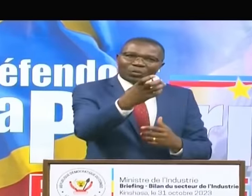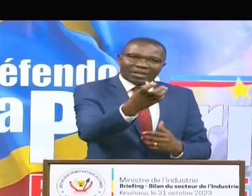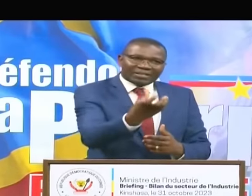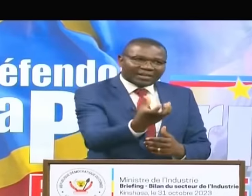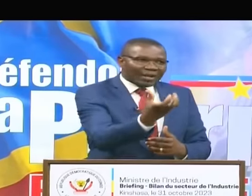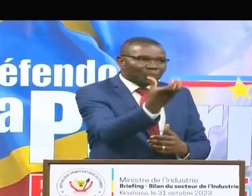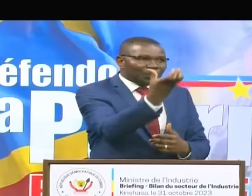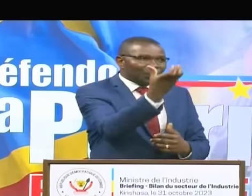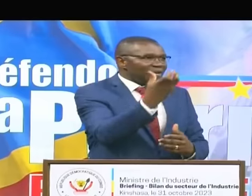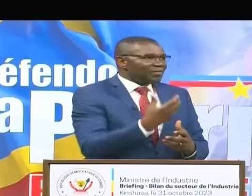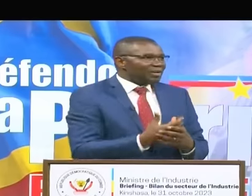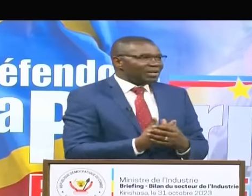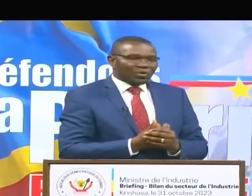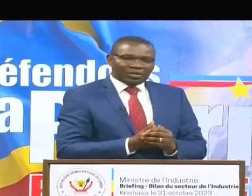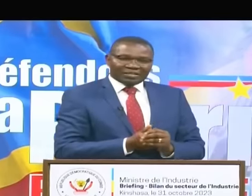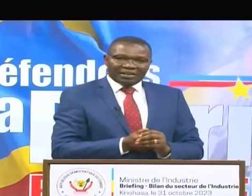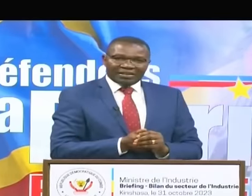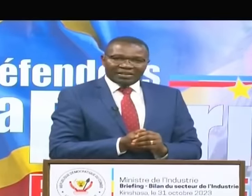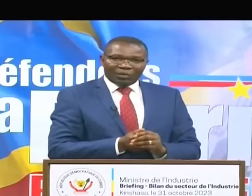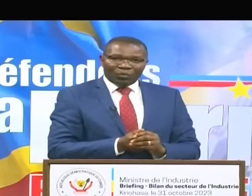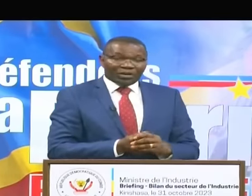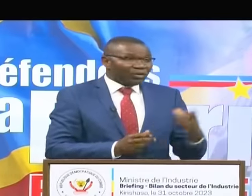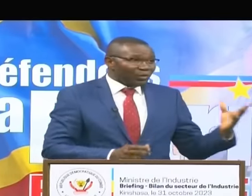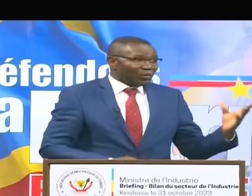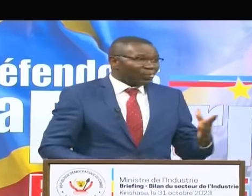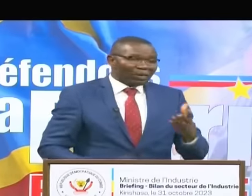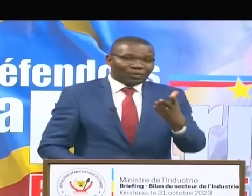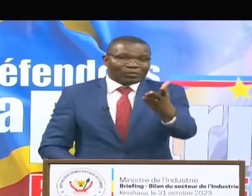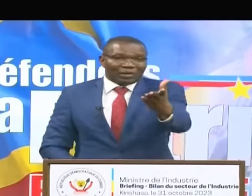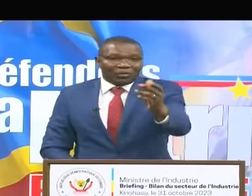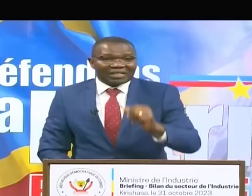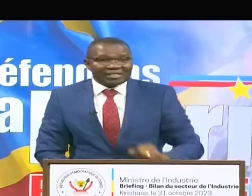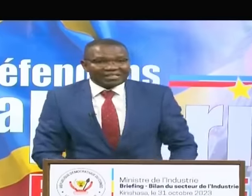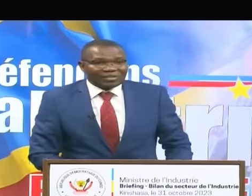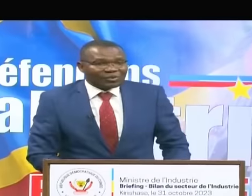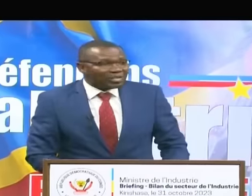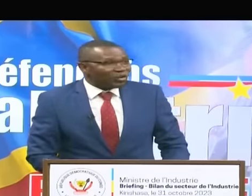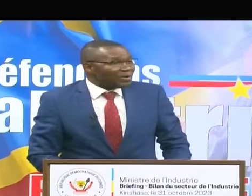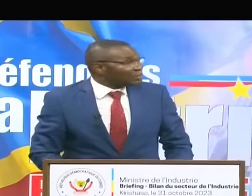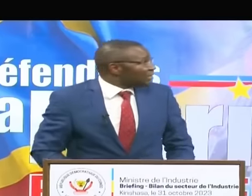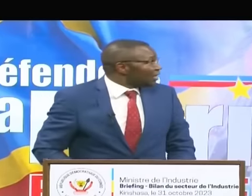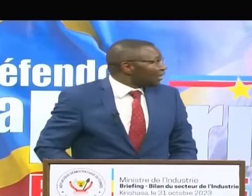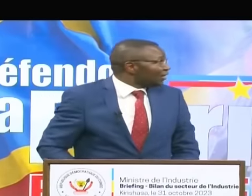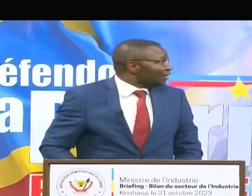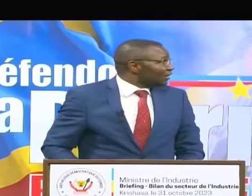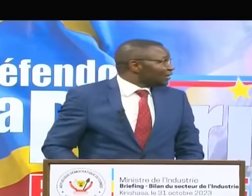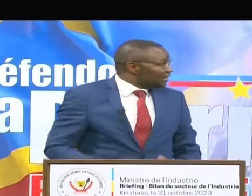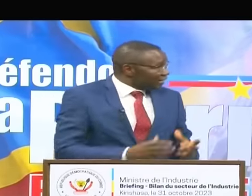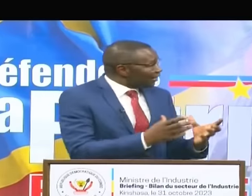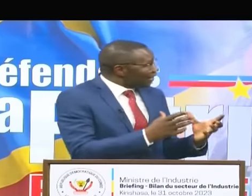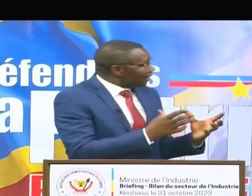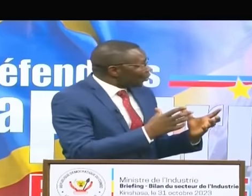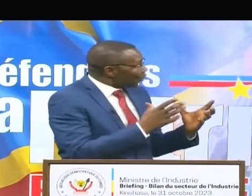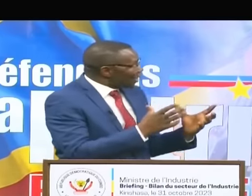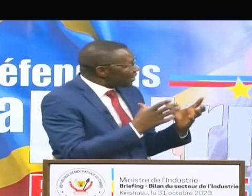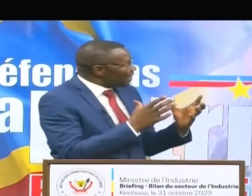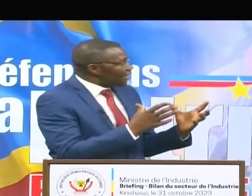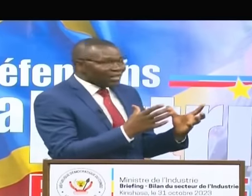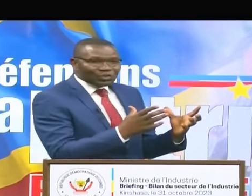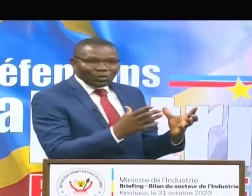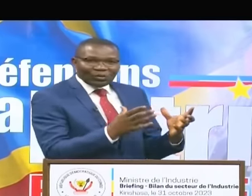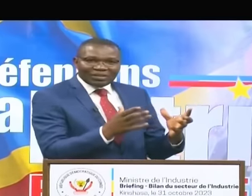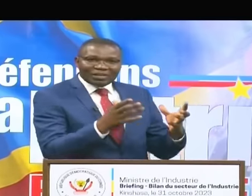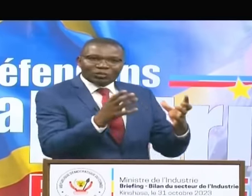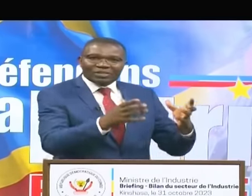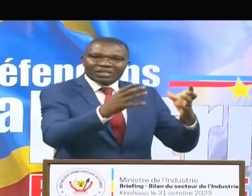pour essayer un peu de relever le niveau industriel d'un coin. Deux, nous avons l'Agence des zones économiques spéciales, qui est l'organe de